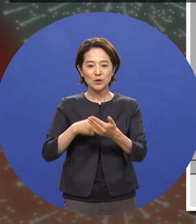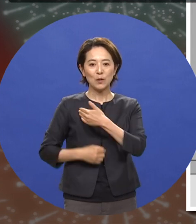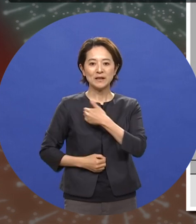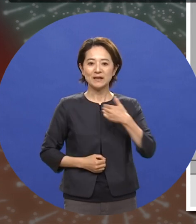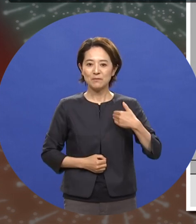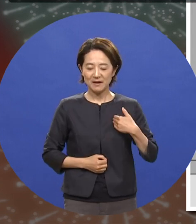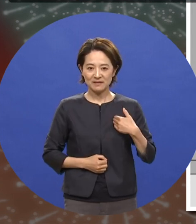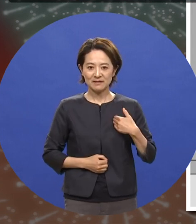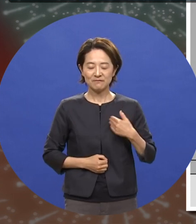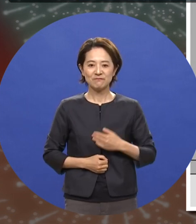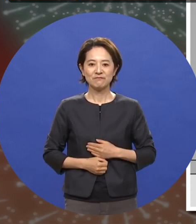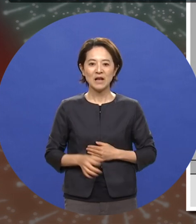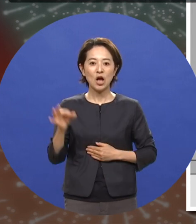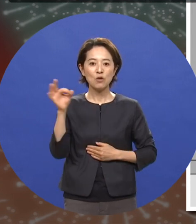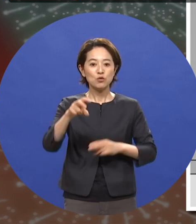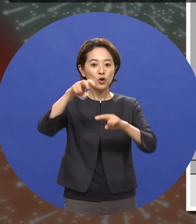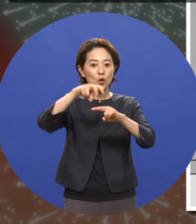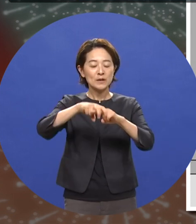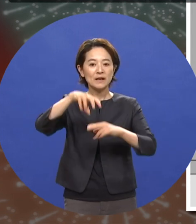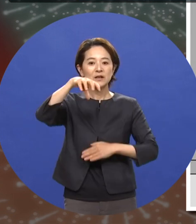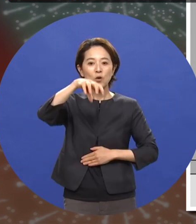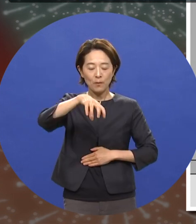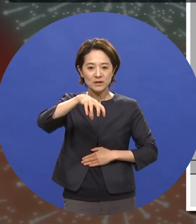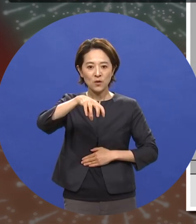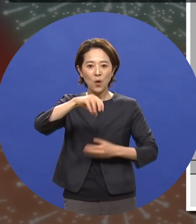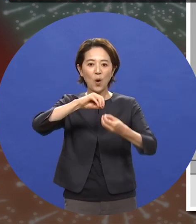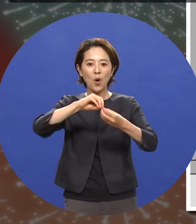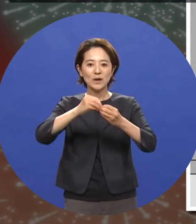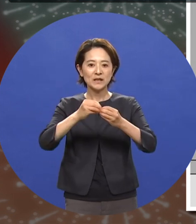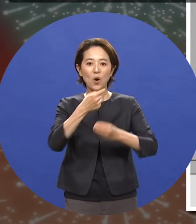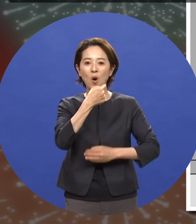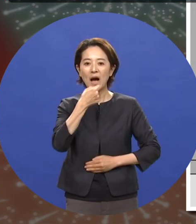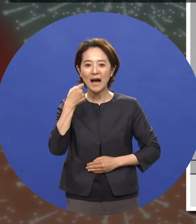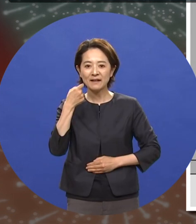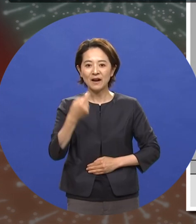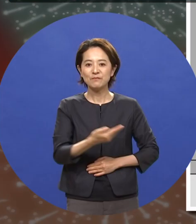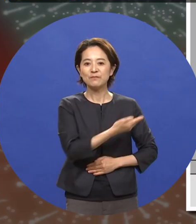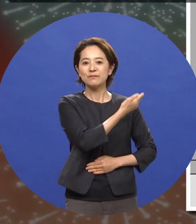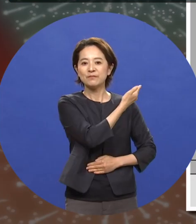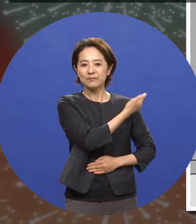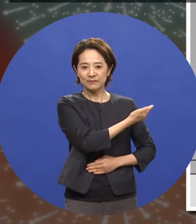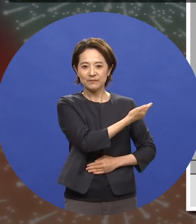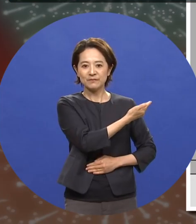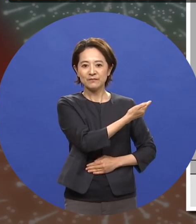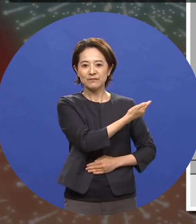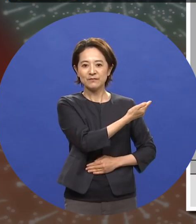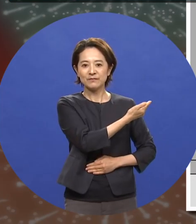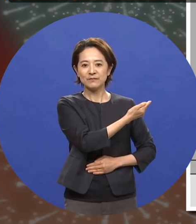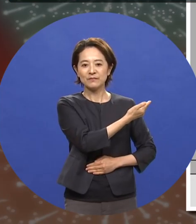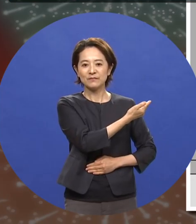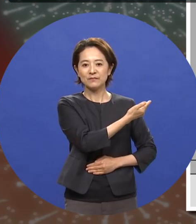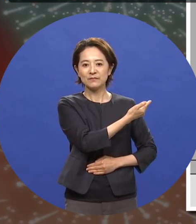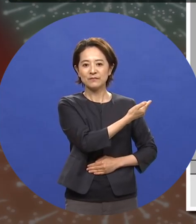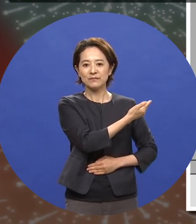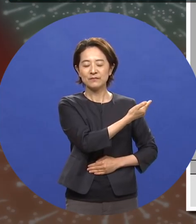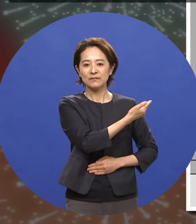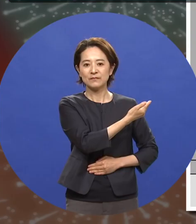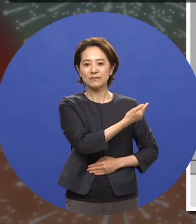。ご覧の観覧席のうち赤色のエリアが今回募集するエリアです